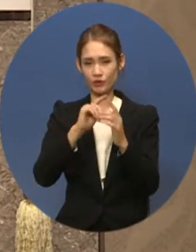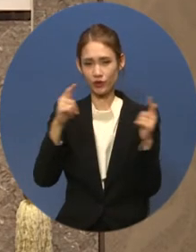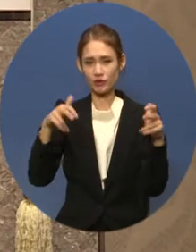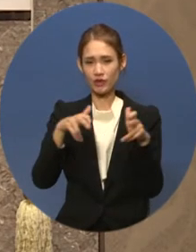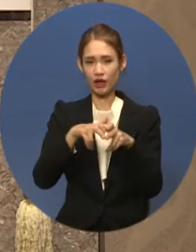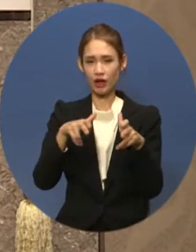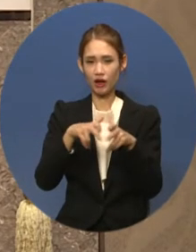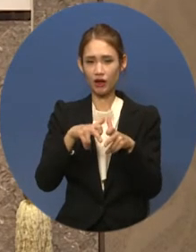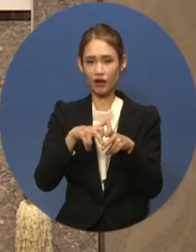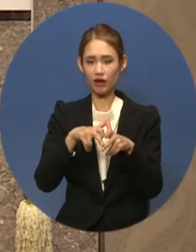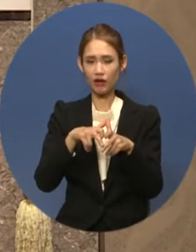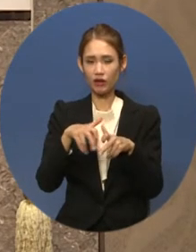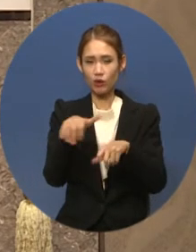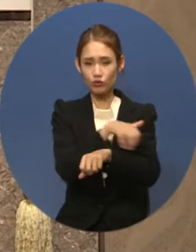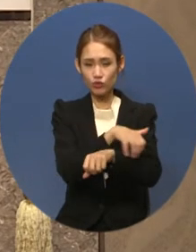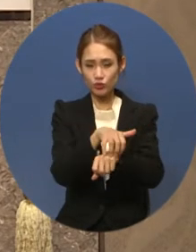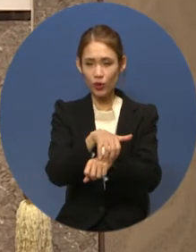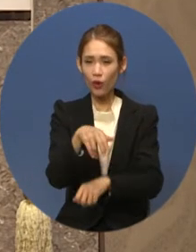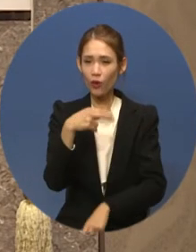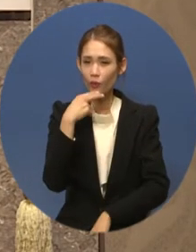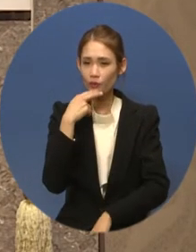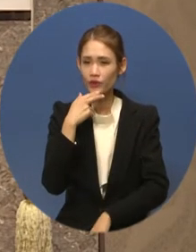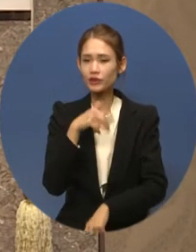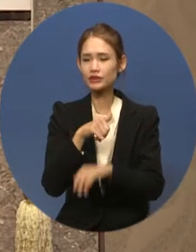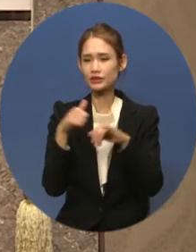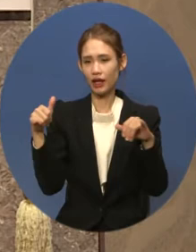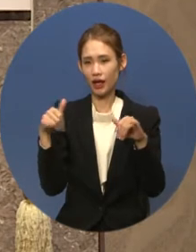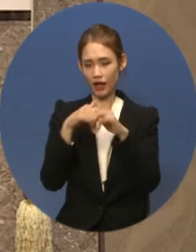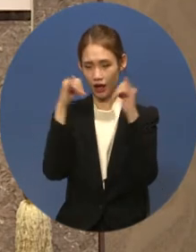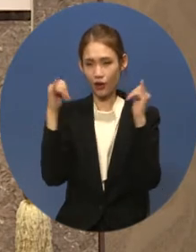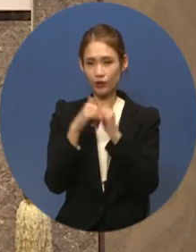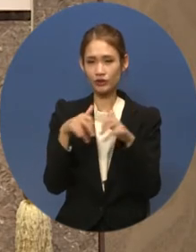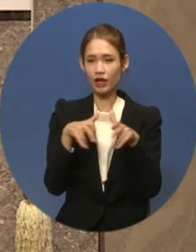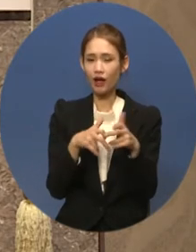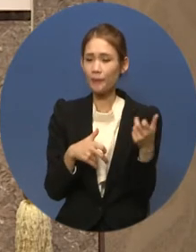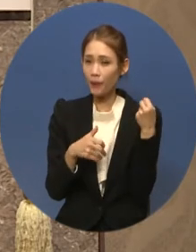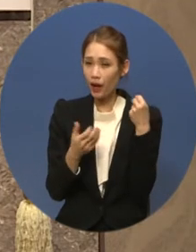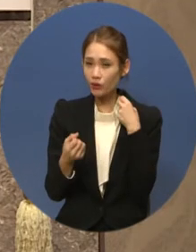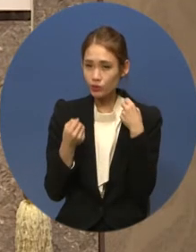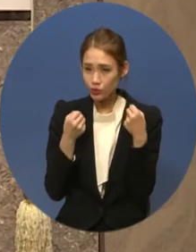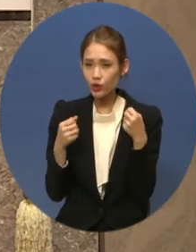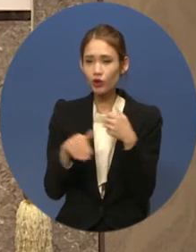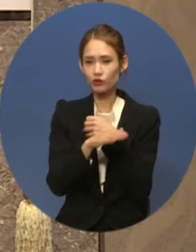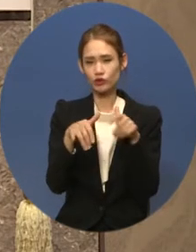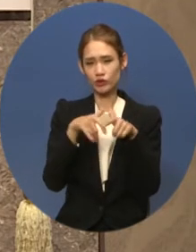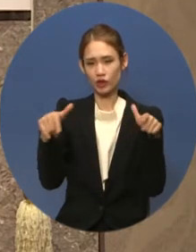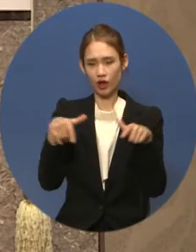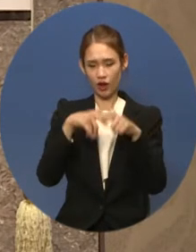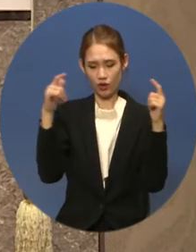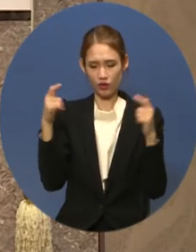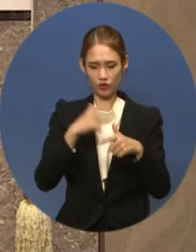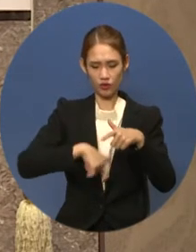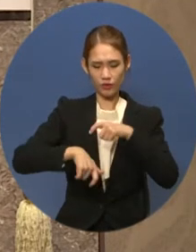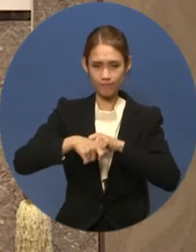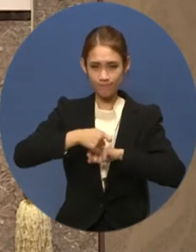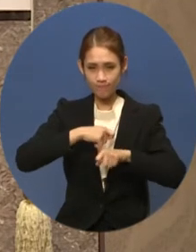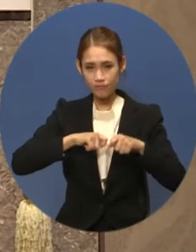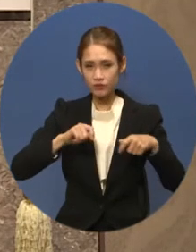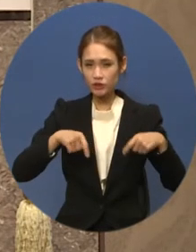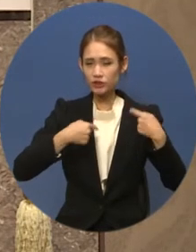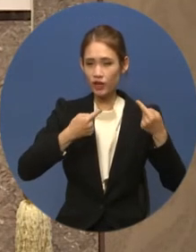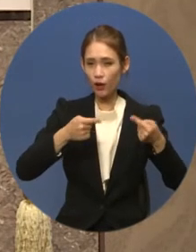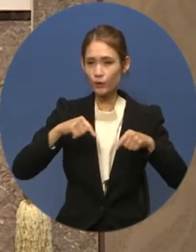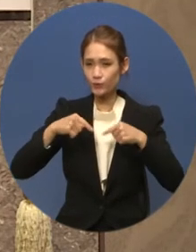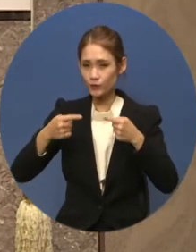장애가 불편하지 않는 사회로 만들어 간다면 4 장애를 가진 분들도 우리 사회 안해서 보다 적극적으로 사회에 참여하면서 사랑하실 수